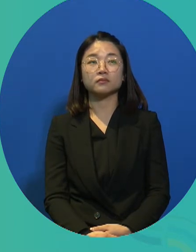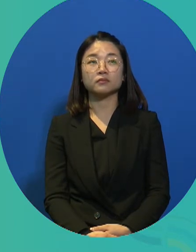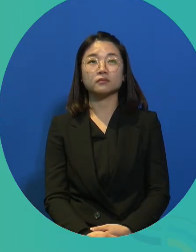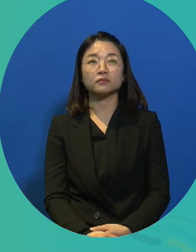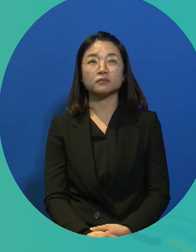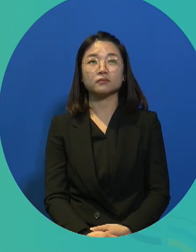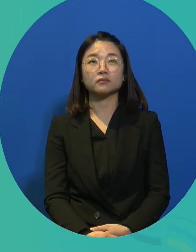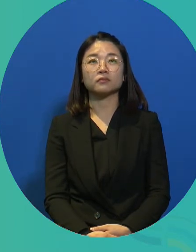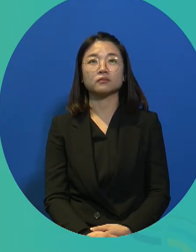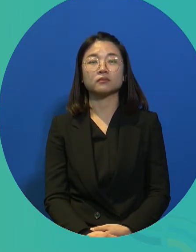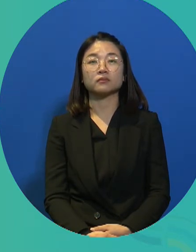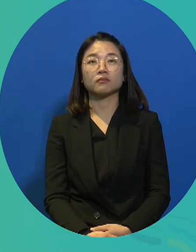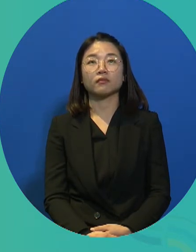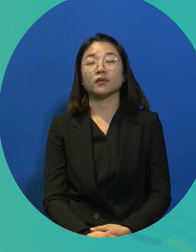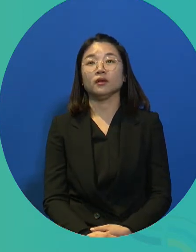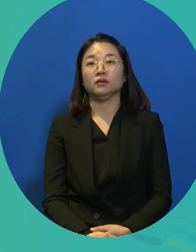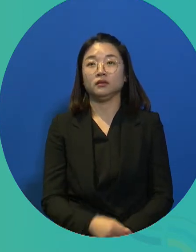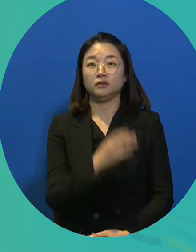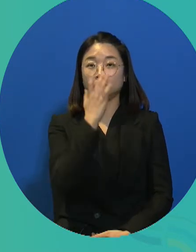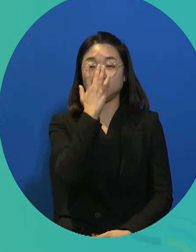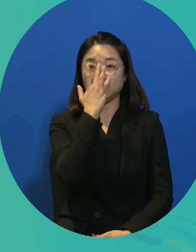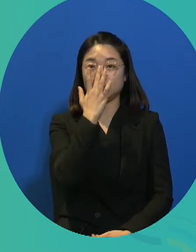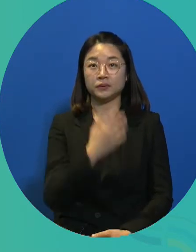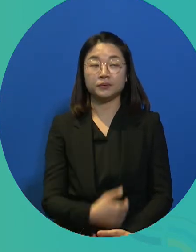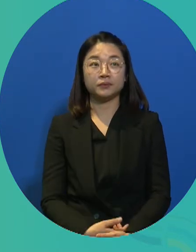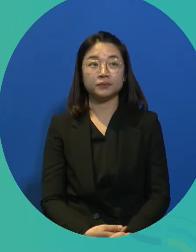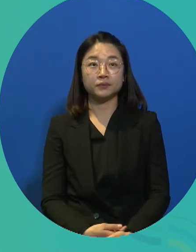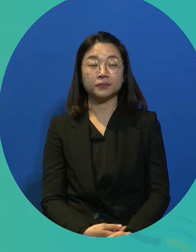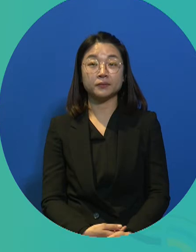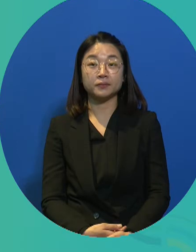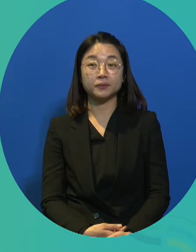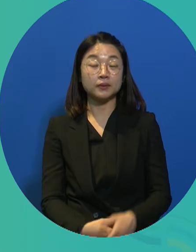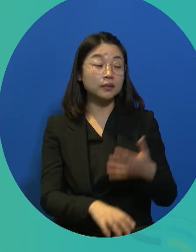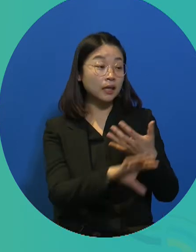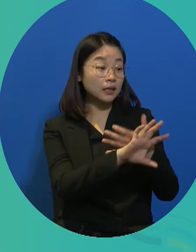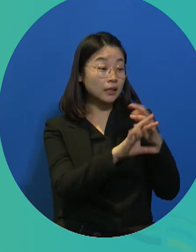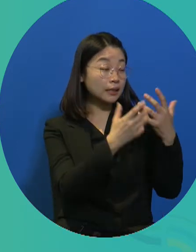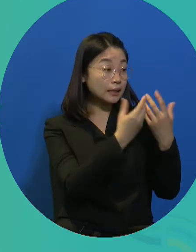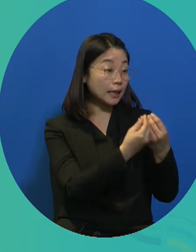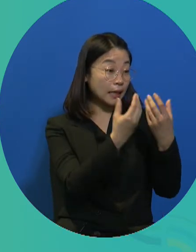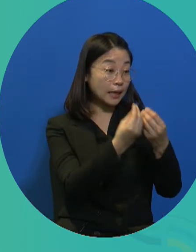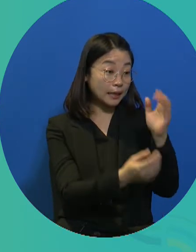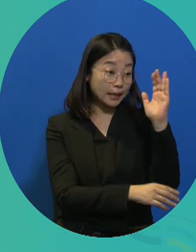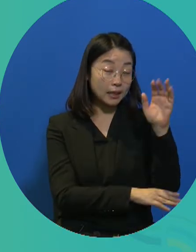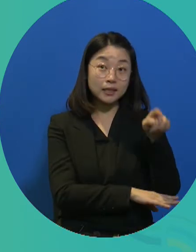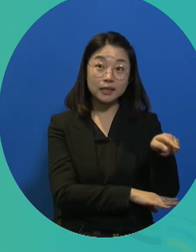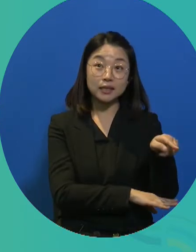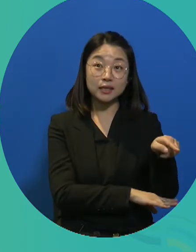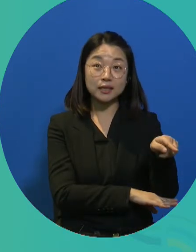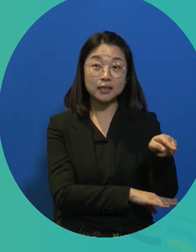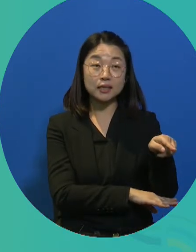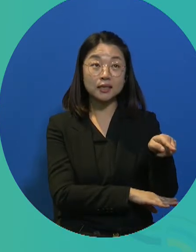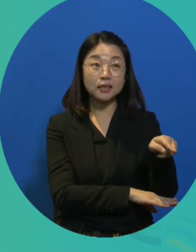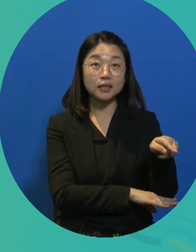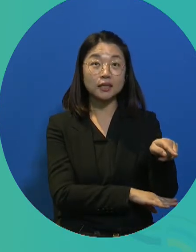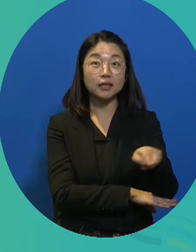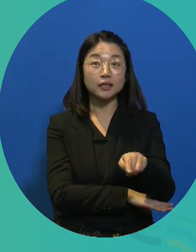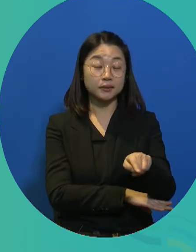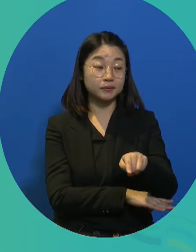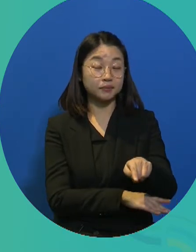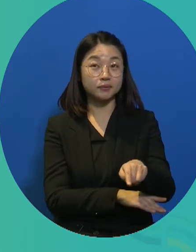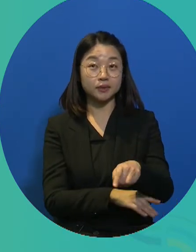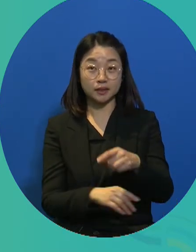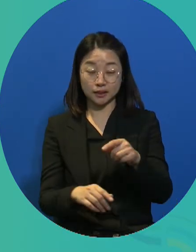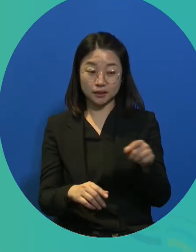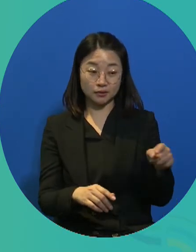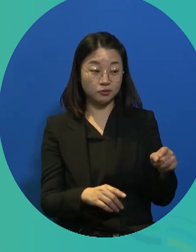네, 그러면 뭐 앞에서 그 얘기해 주신 사례에 조금 좀 절차적인 내용이